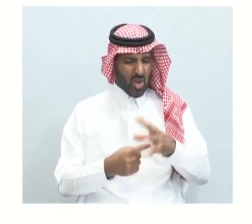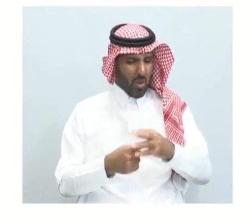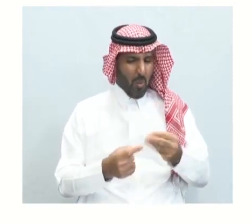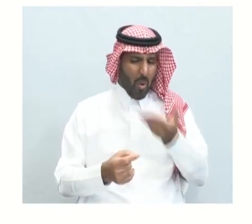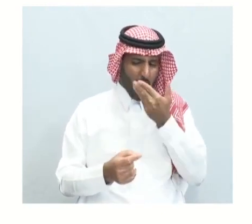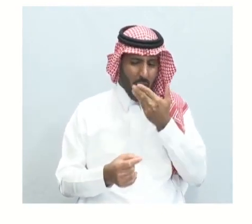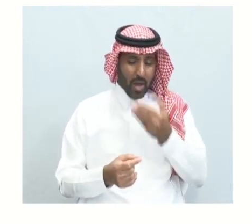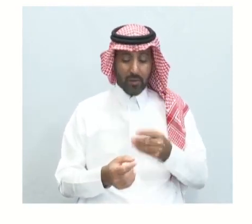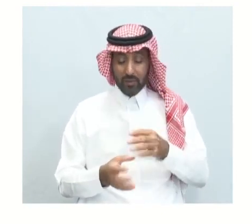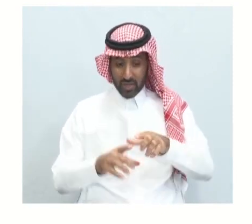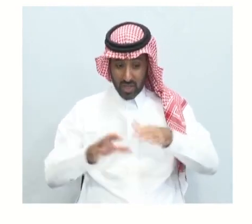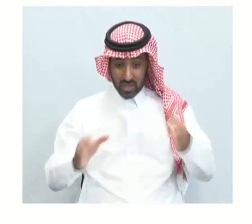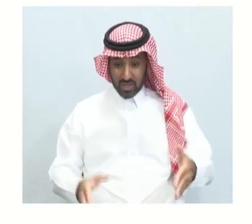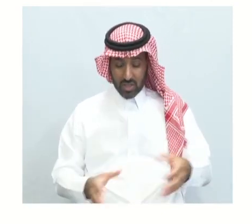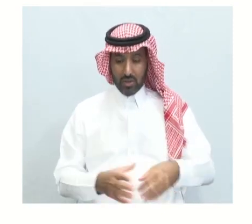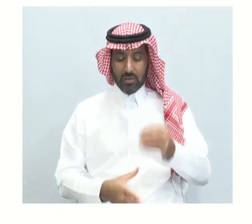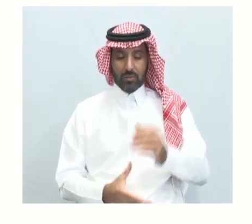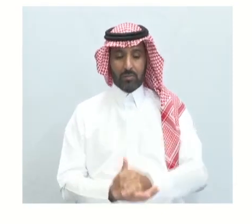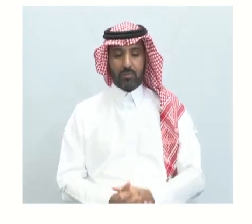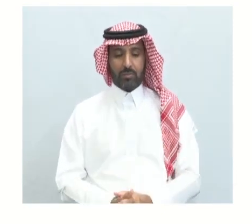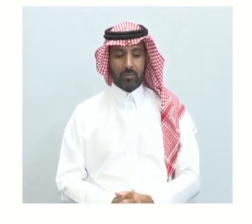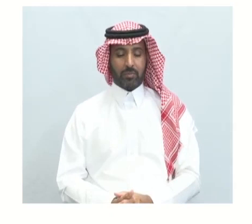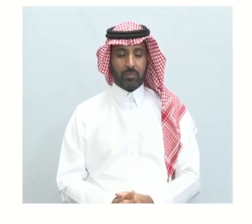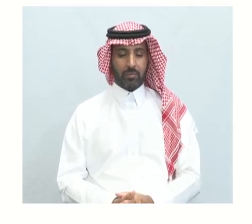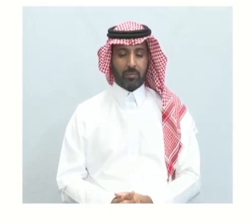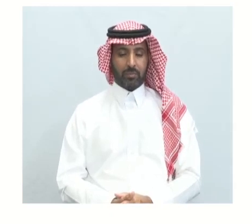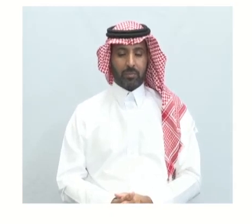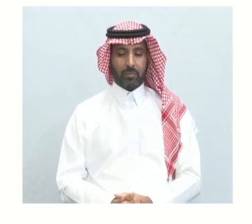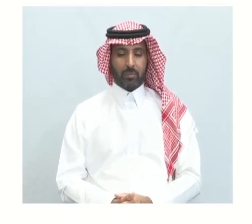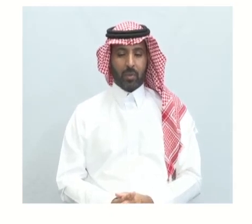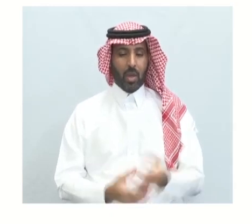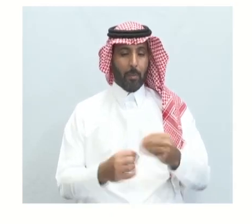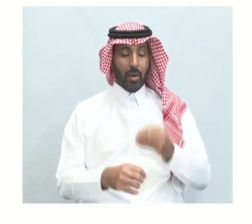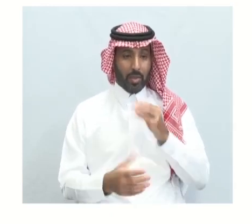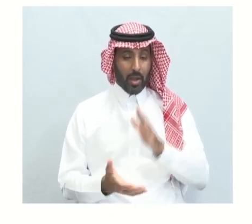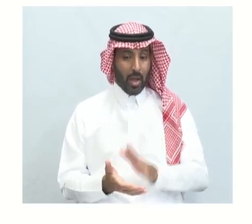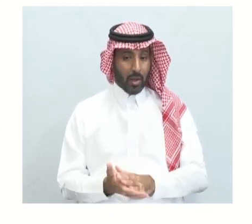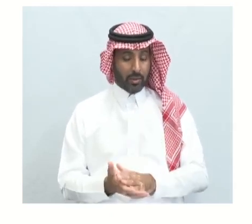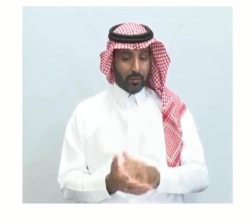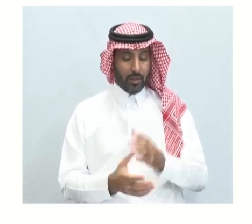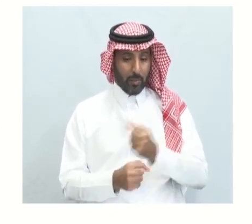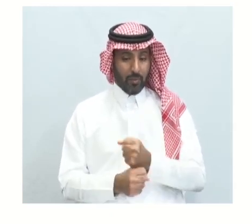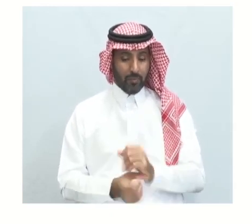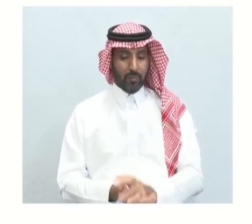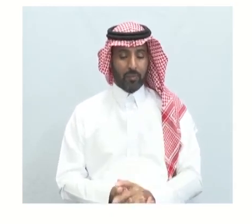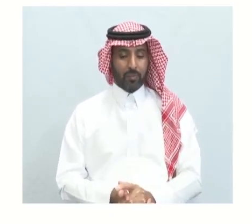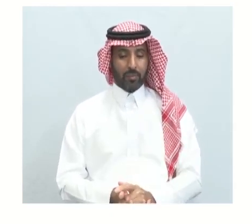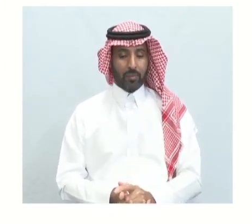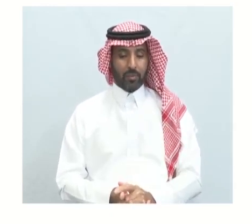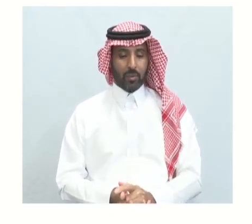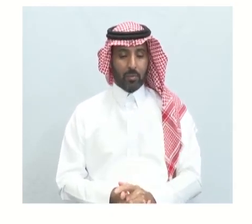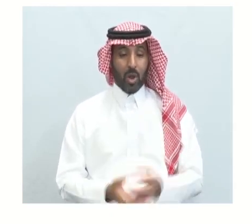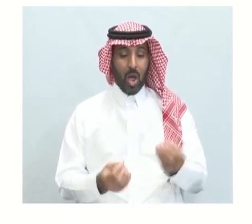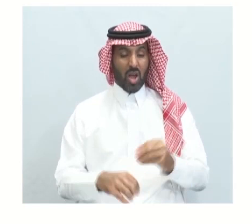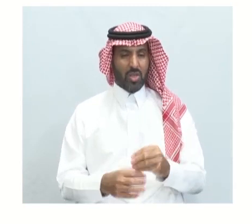في خزانات المياه الجوفيه ومن اكثر في المحافظه على المياه الجوفيه ومن